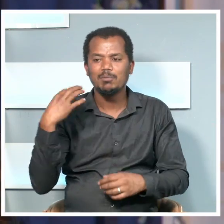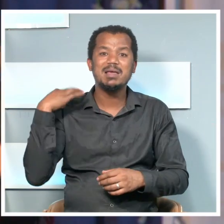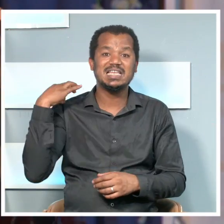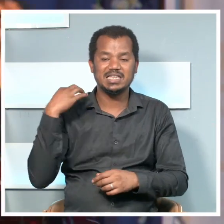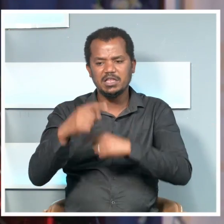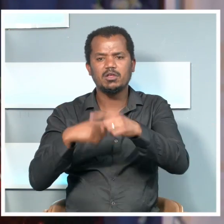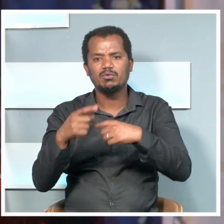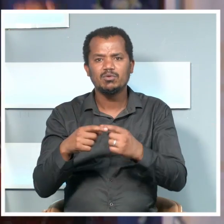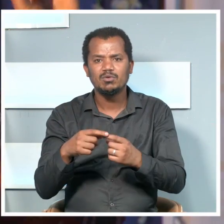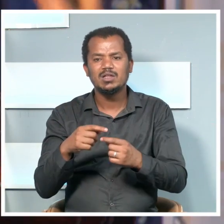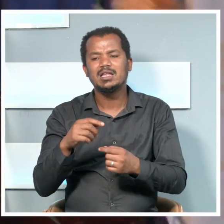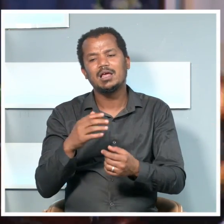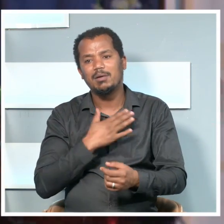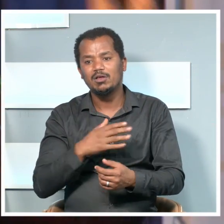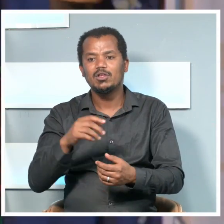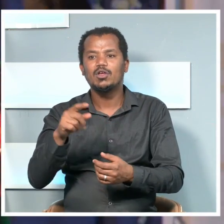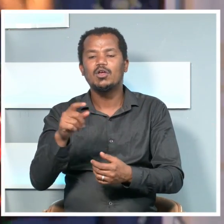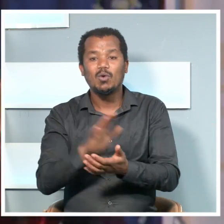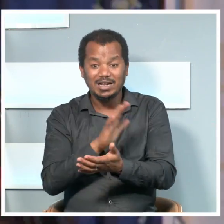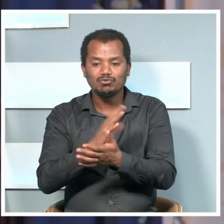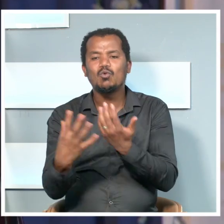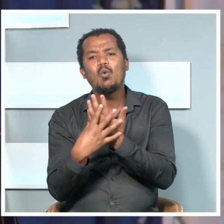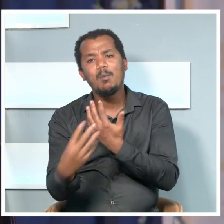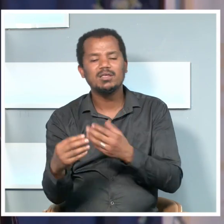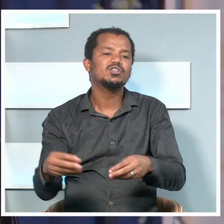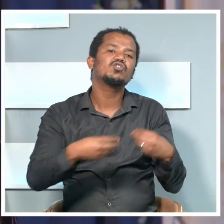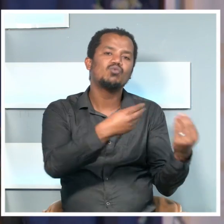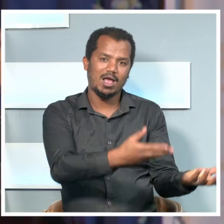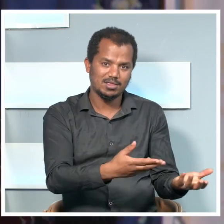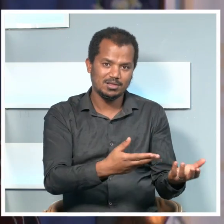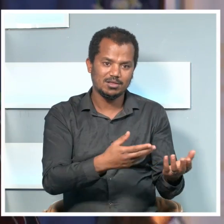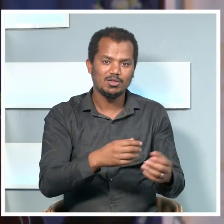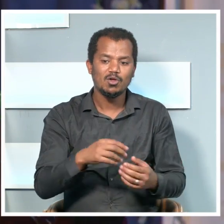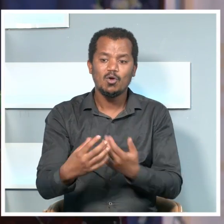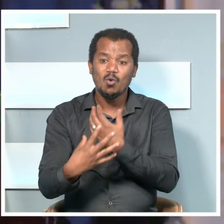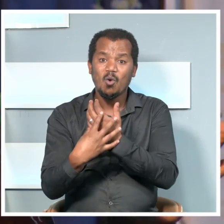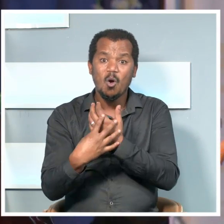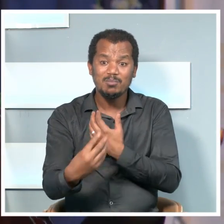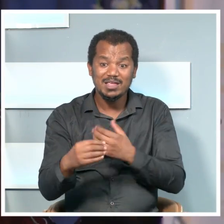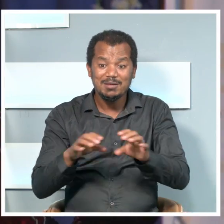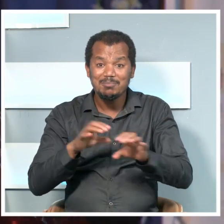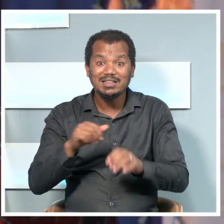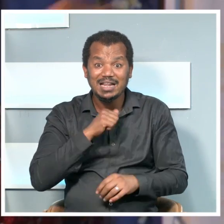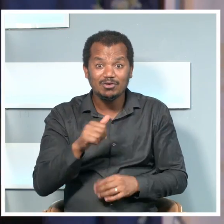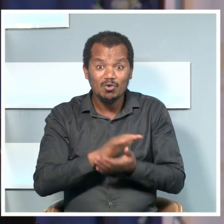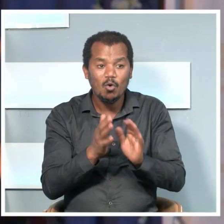በየግል ኖታችሁን ኮፒ አድርጋችሁ ስጧት ኮፒ ማታደርጉላት ከሆነ ደግሞ ስጧትና